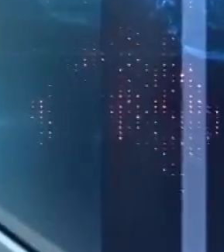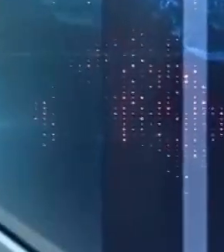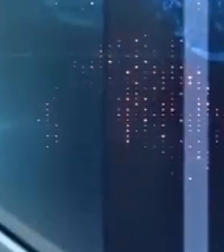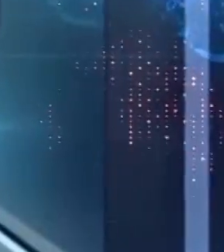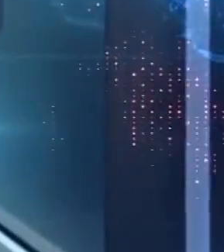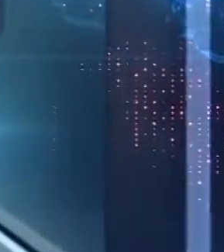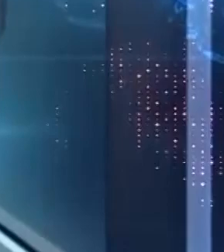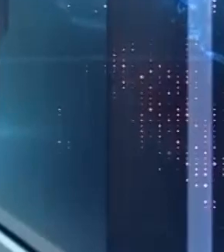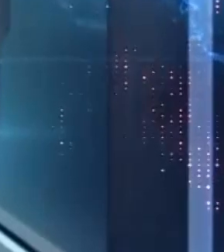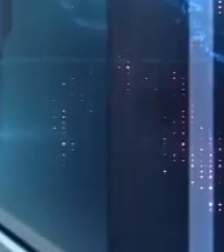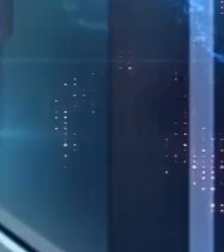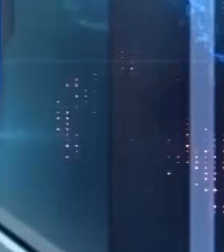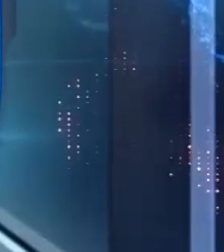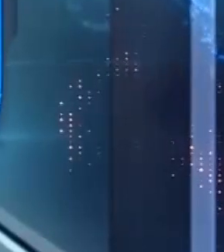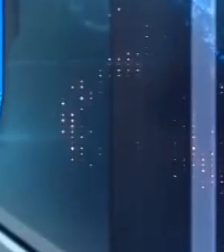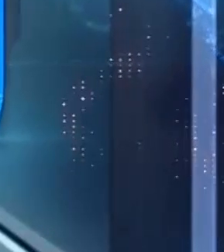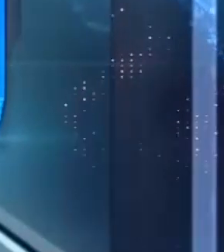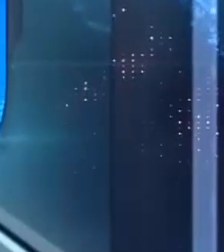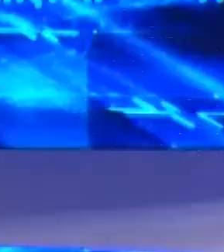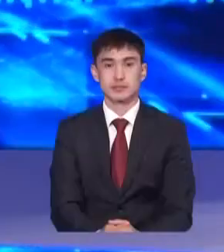телеканал ЖТСУ.